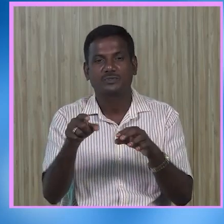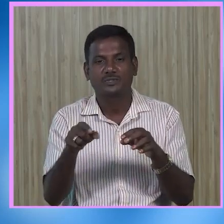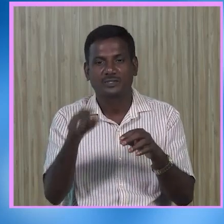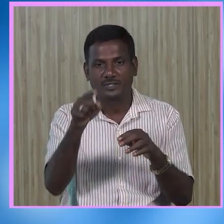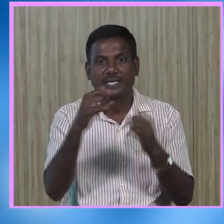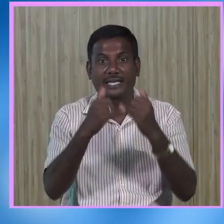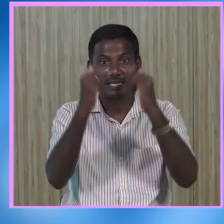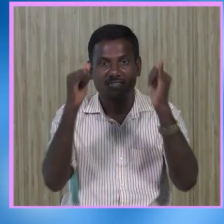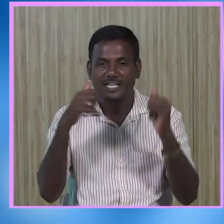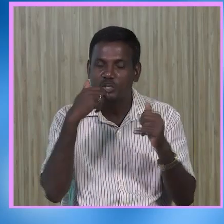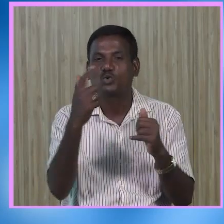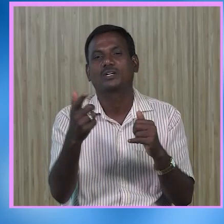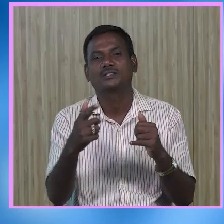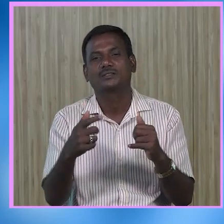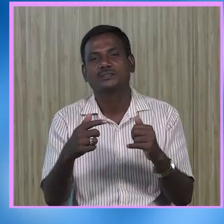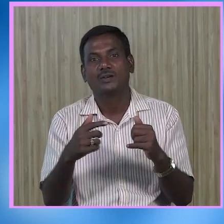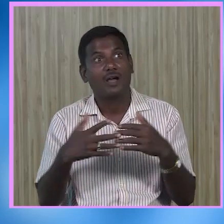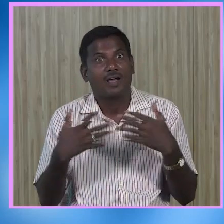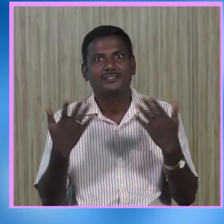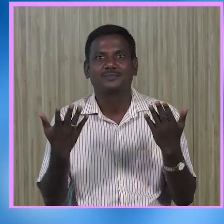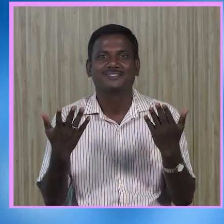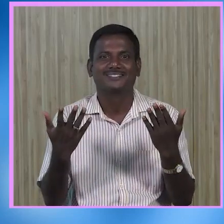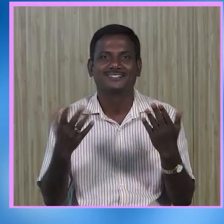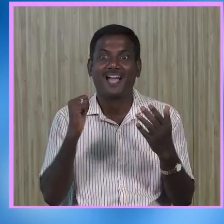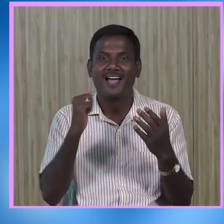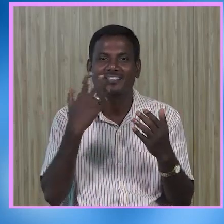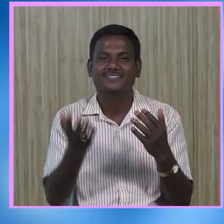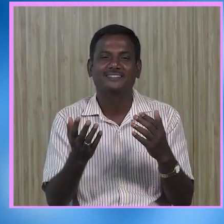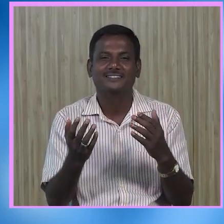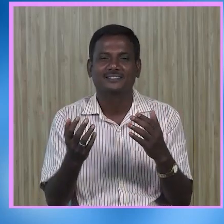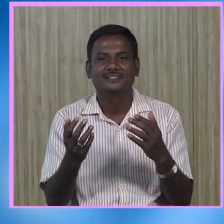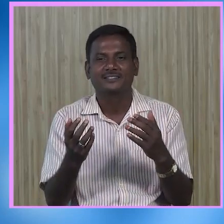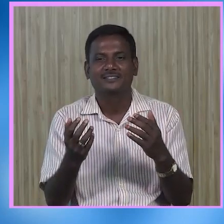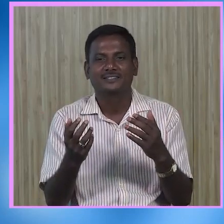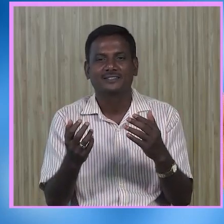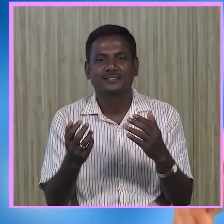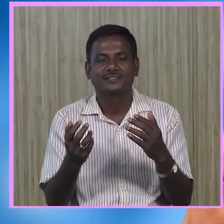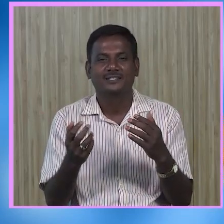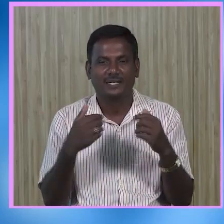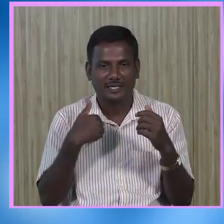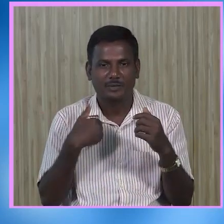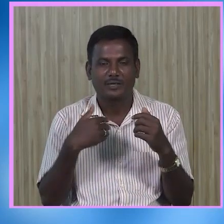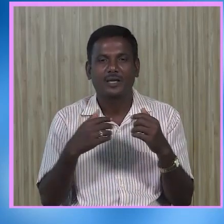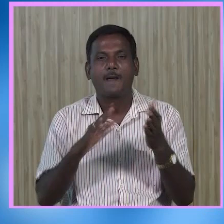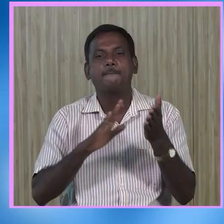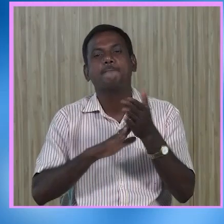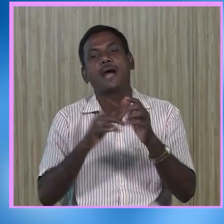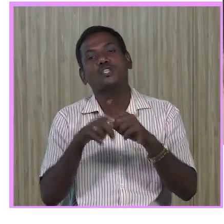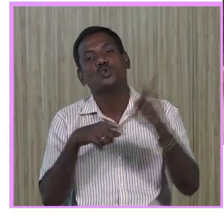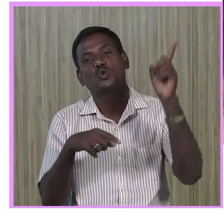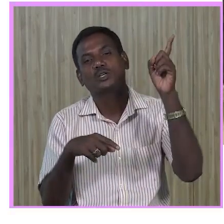உங்க இந்தியர் அப்படிங்கிறாங்க. ஆச்சரியமாக இருந்துச்சு, யார் அது அப்படின்னு பார்த்தோம்னா, நம்ம மைசூர்